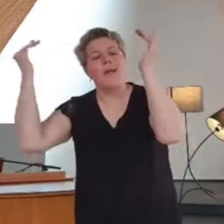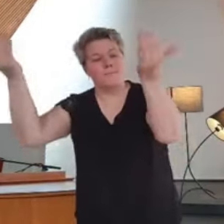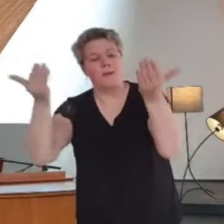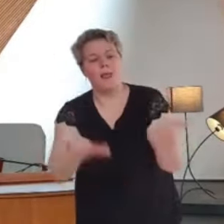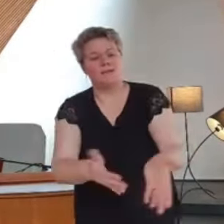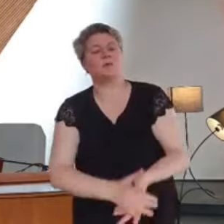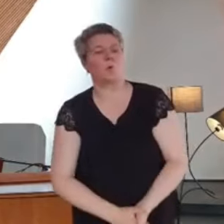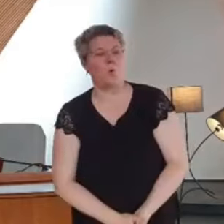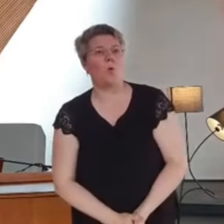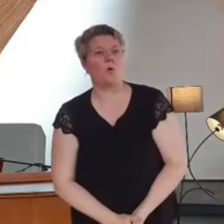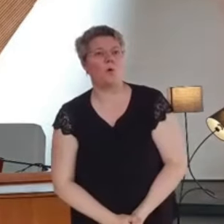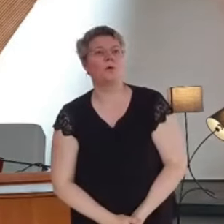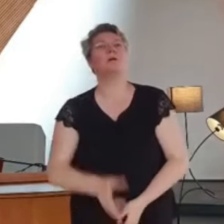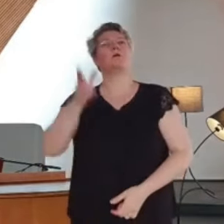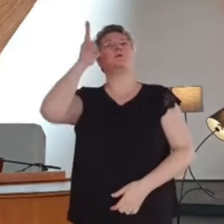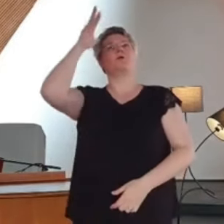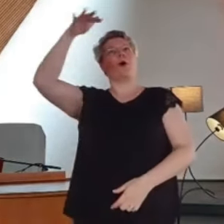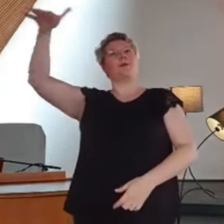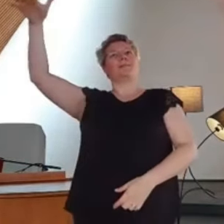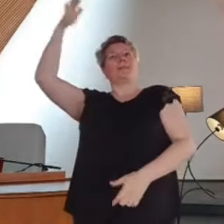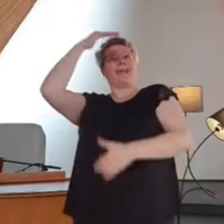Wie sieht das Reich Gottes aus?